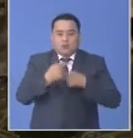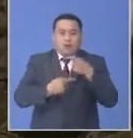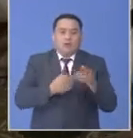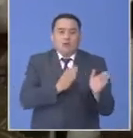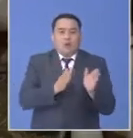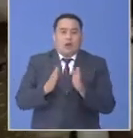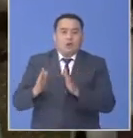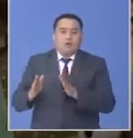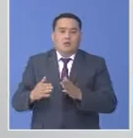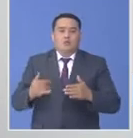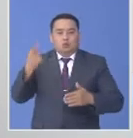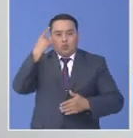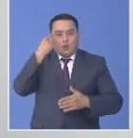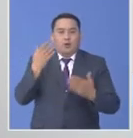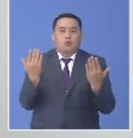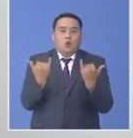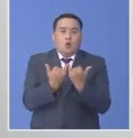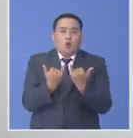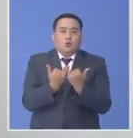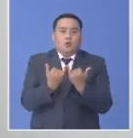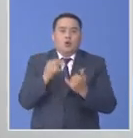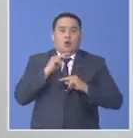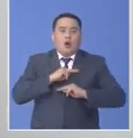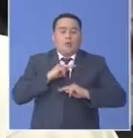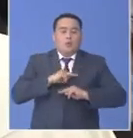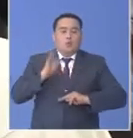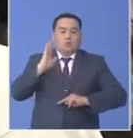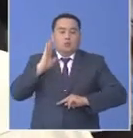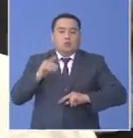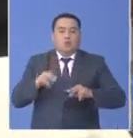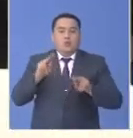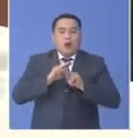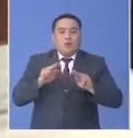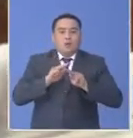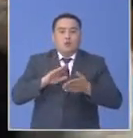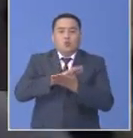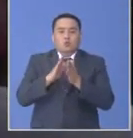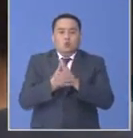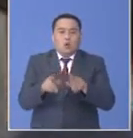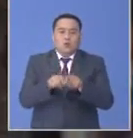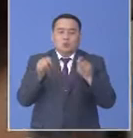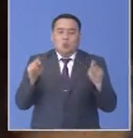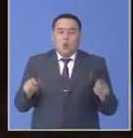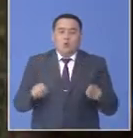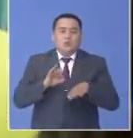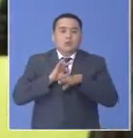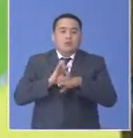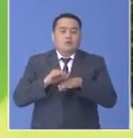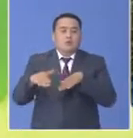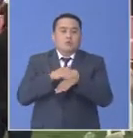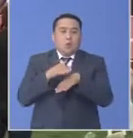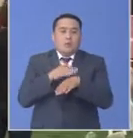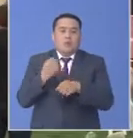обычаев, считают гости. При мечети будет работать медресе и созданы все условия для проведения благих дел. В